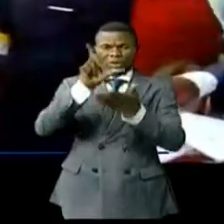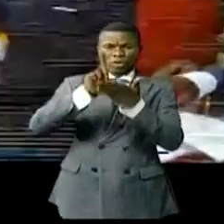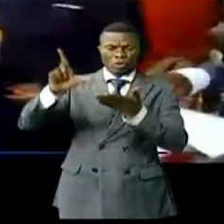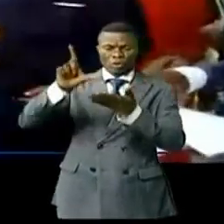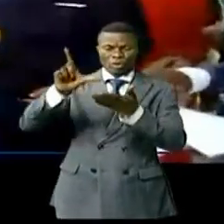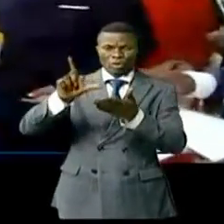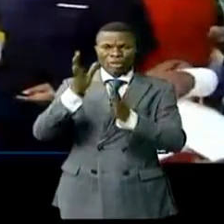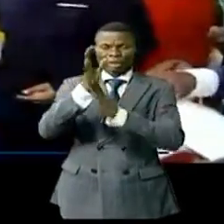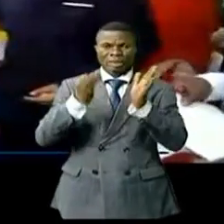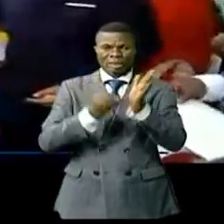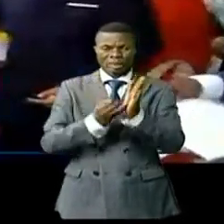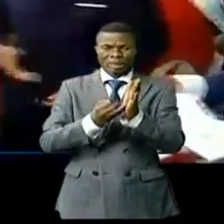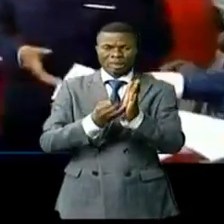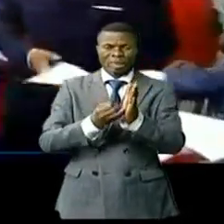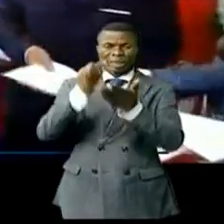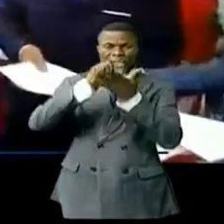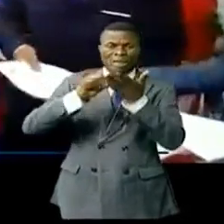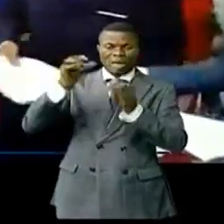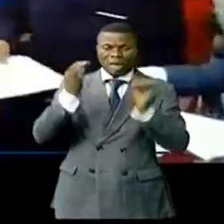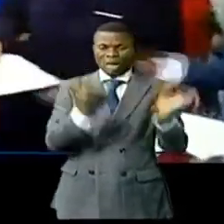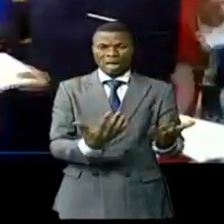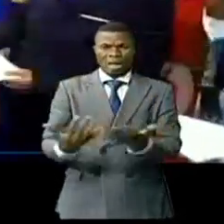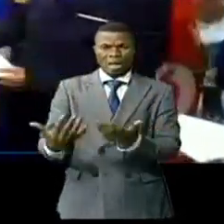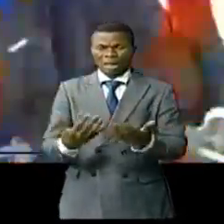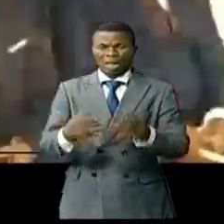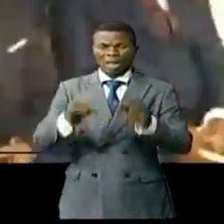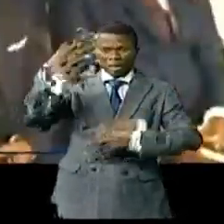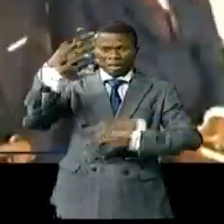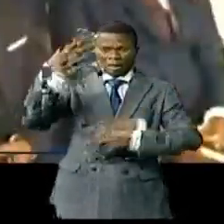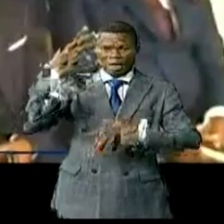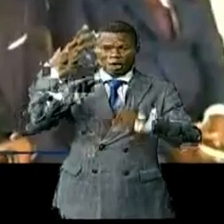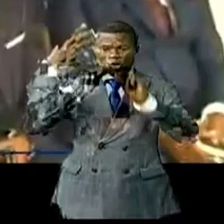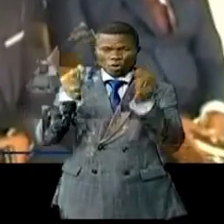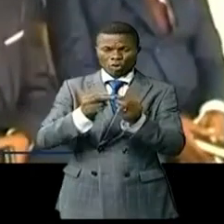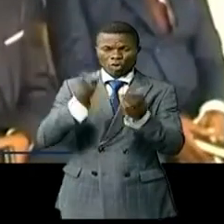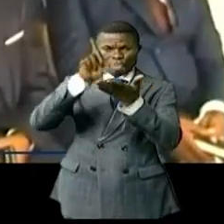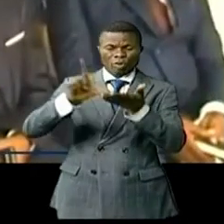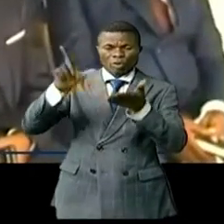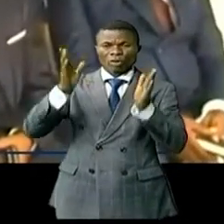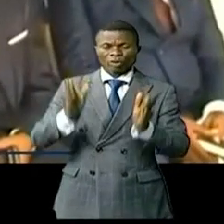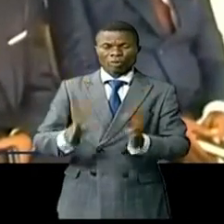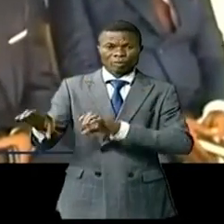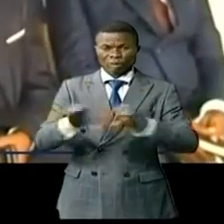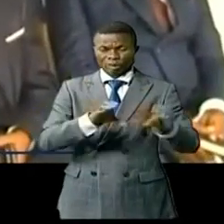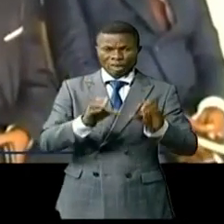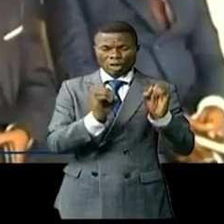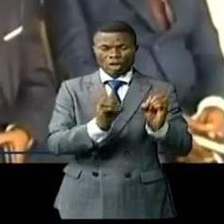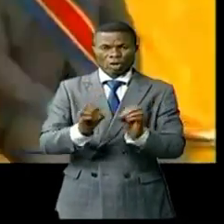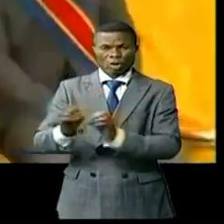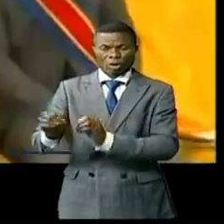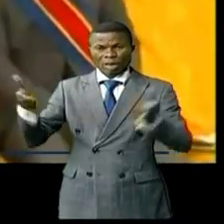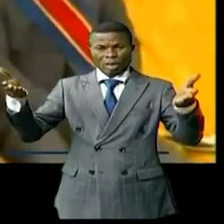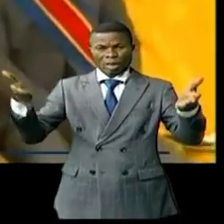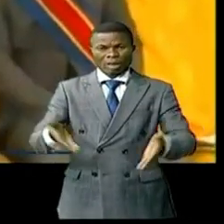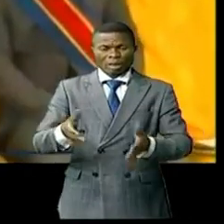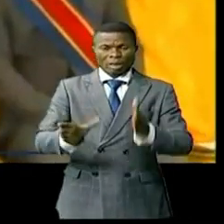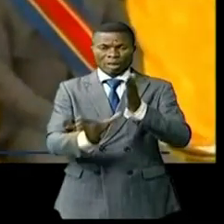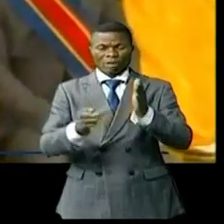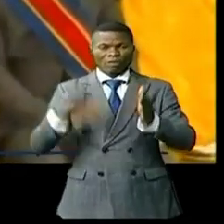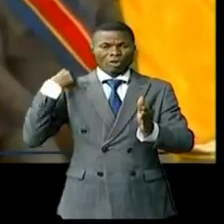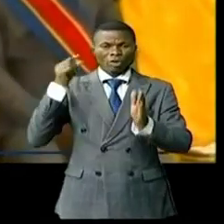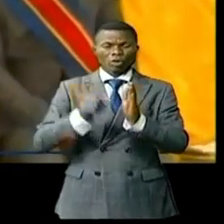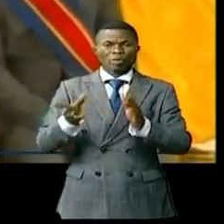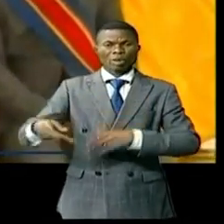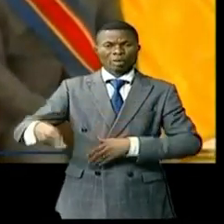16e promotion des gradués en informatique et de la 4e promotion des licenciés. La cérémonie s'est déroulée en présence du vice-gouverneur de